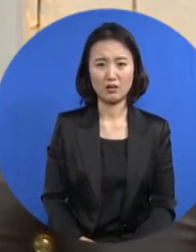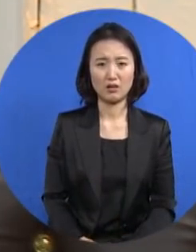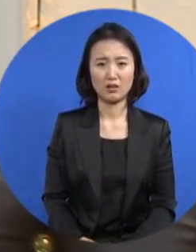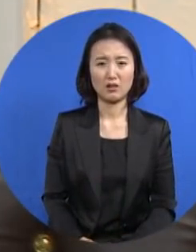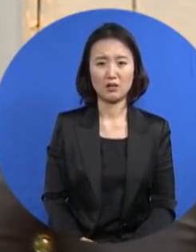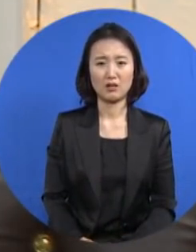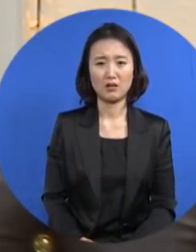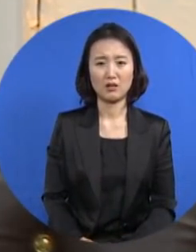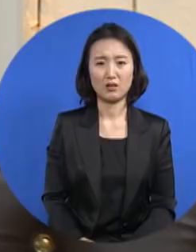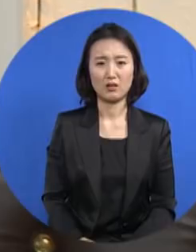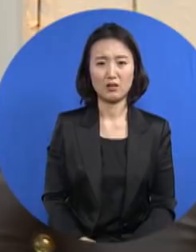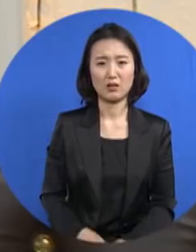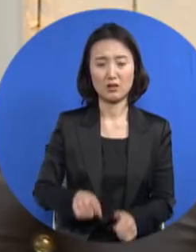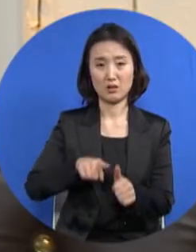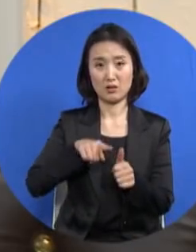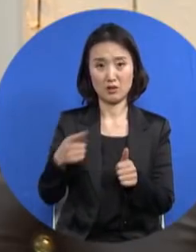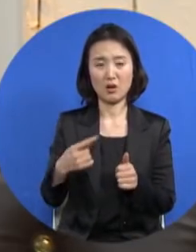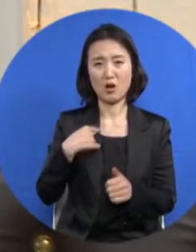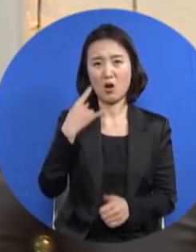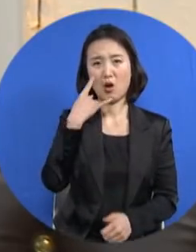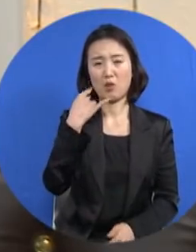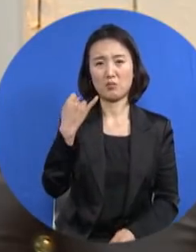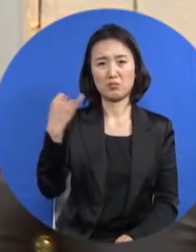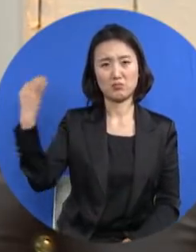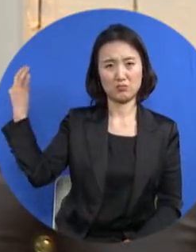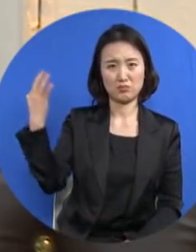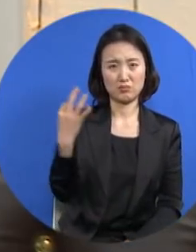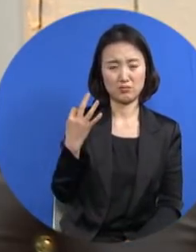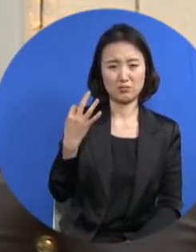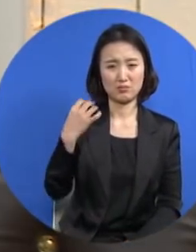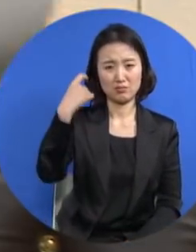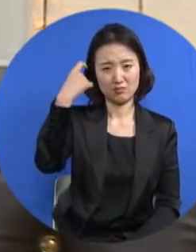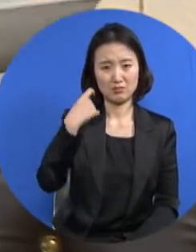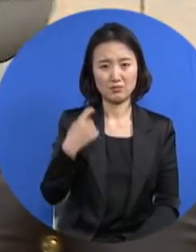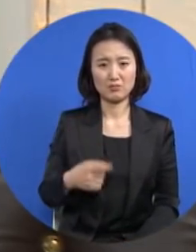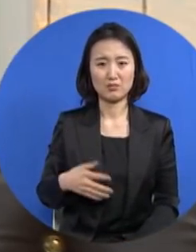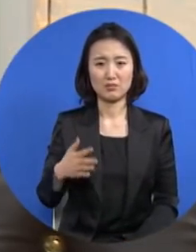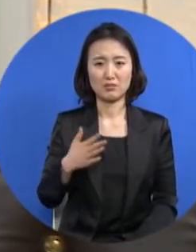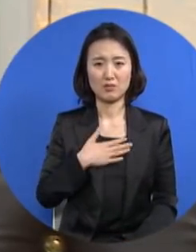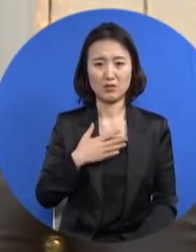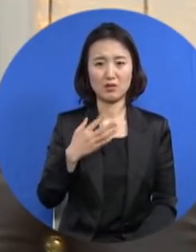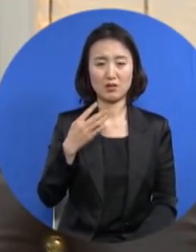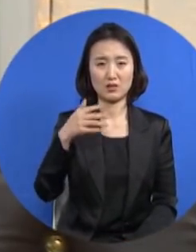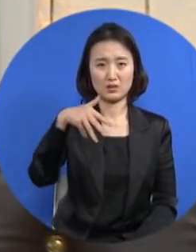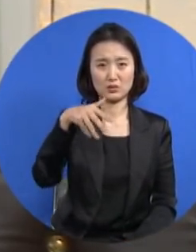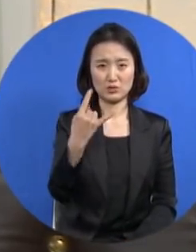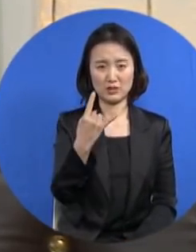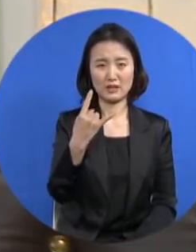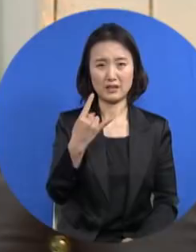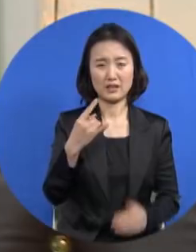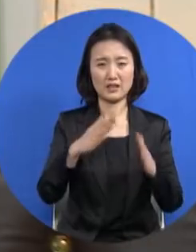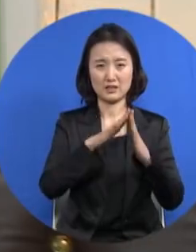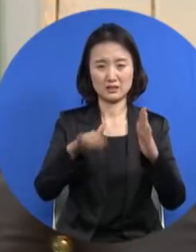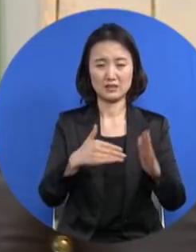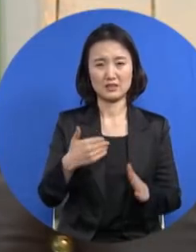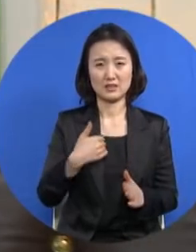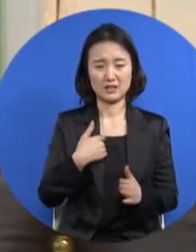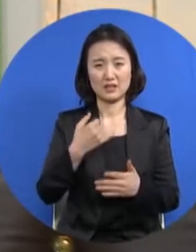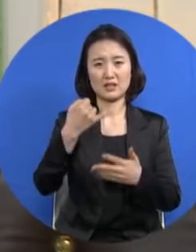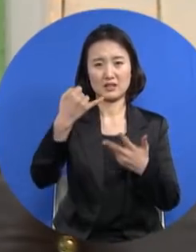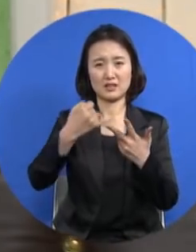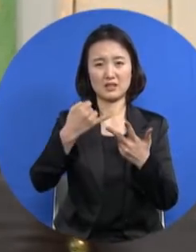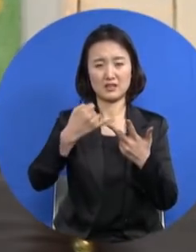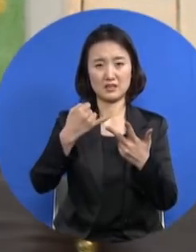있는 옆에서 저희 엄마가 보이는 거예요. 아 우리 딸 저는 첼시 가문의 셋째 딸인데요. 엄마가